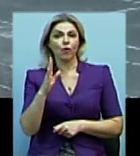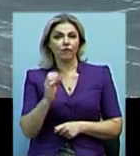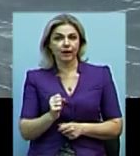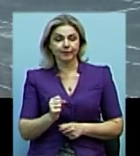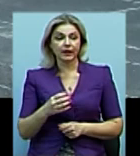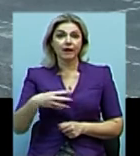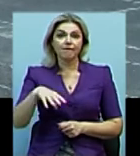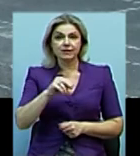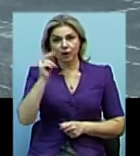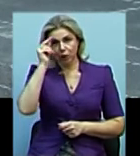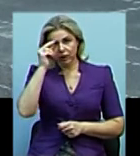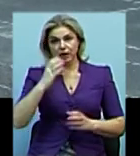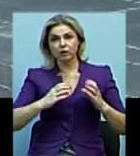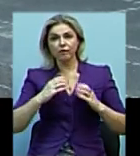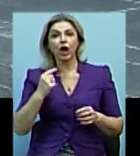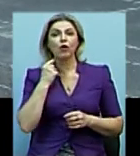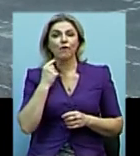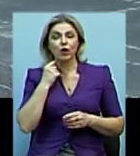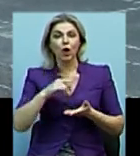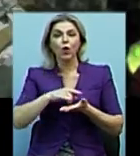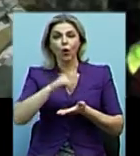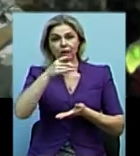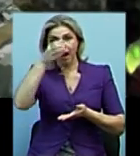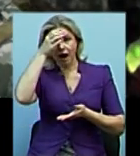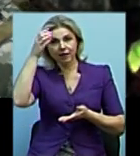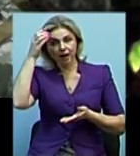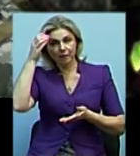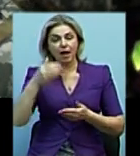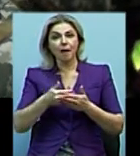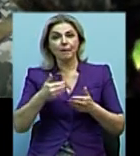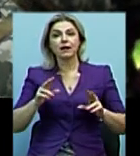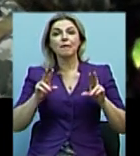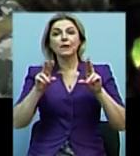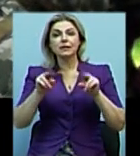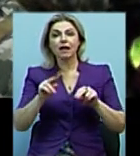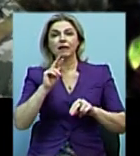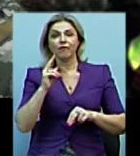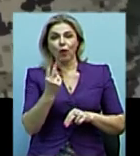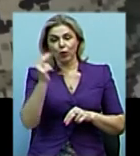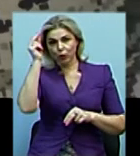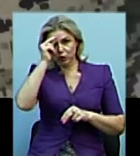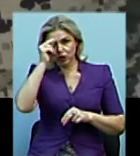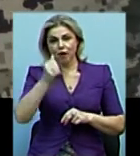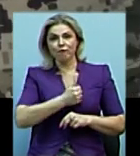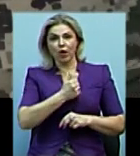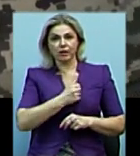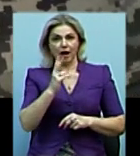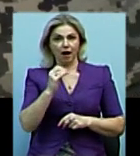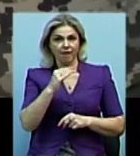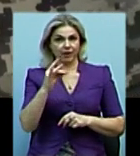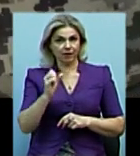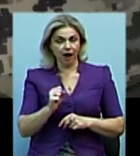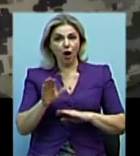Всі курсанти – студенти Кіровоградської льотної академії. Перед складанням присяги вони 2 роки навчались на військовій кафедрі, після